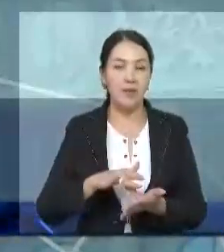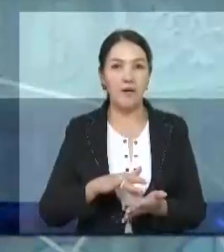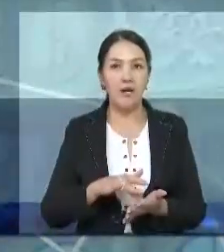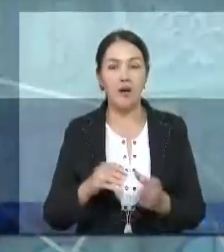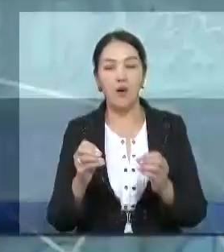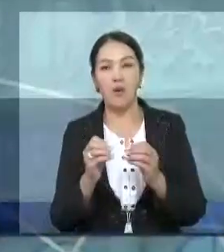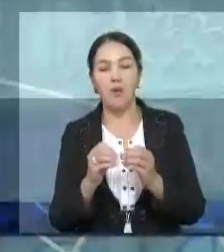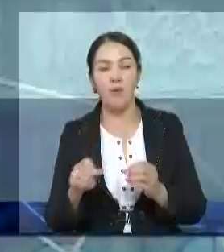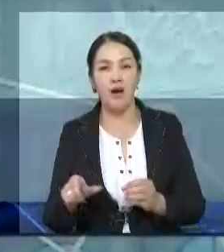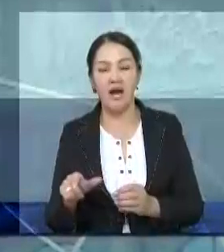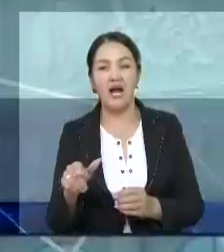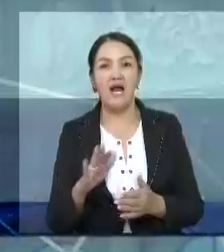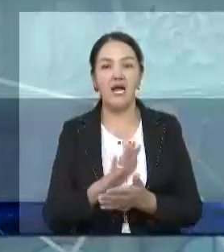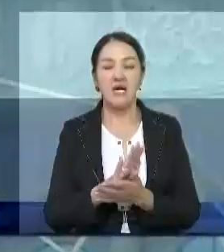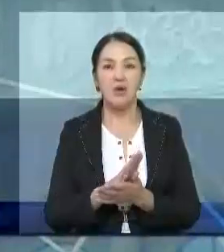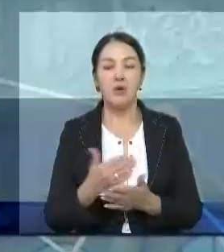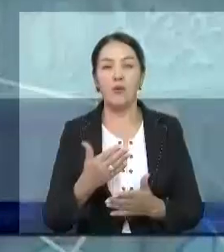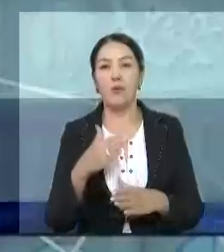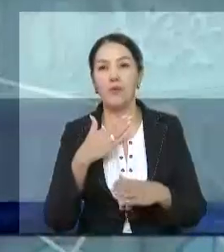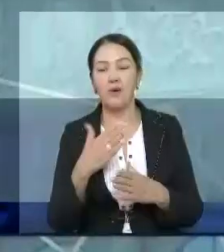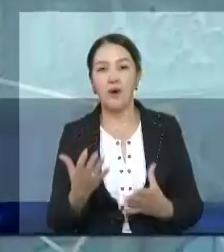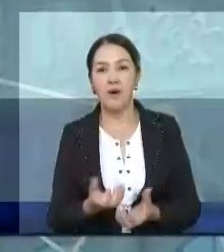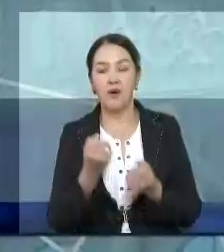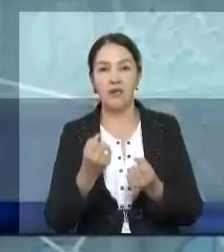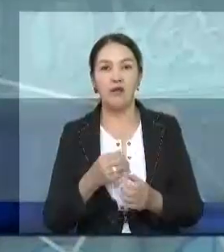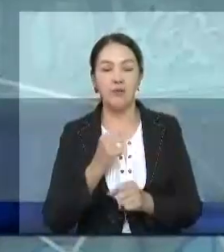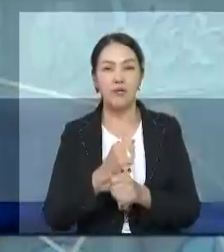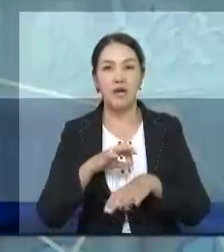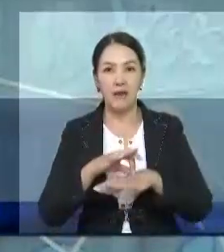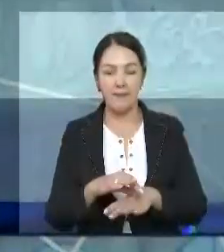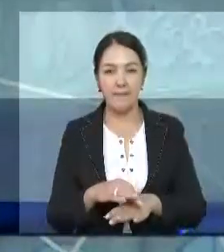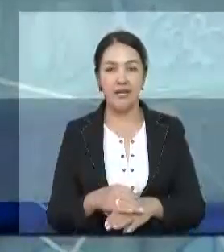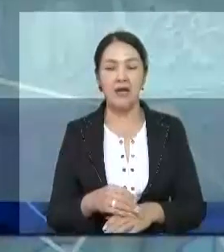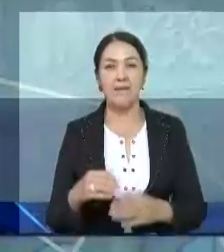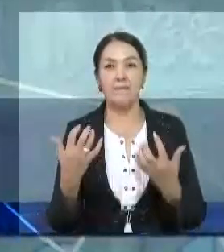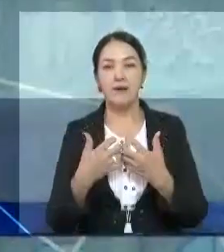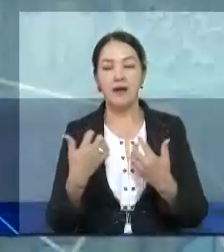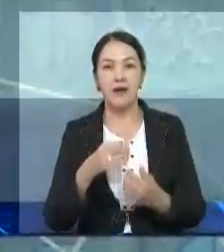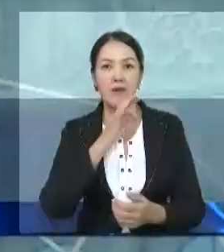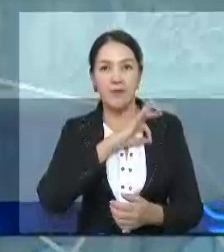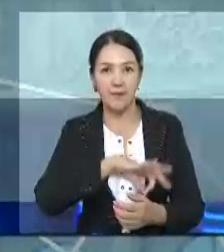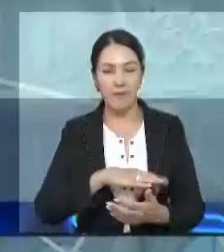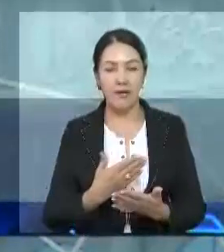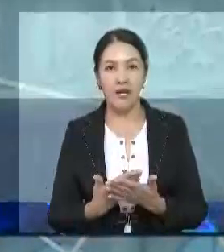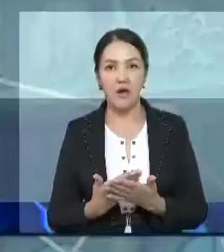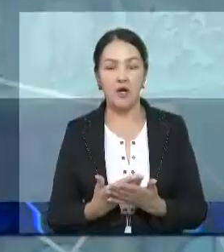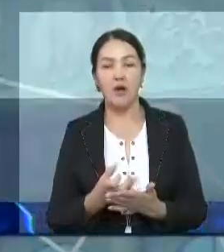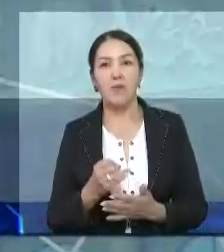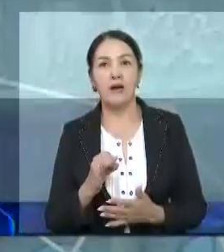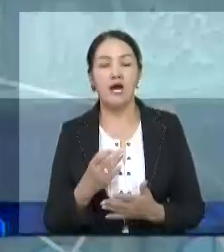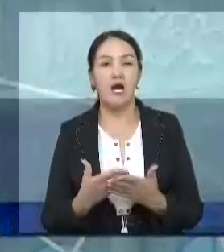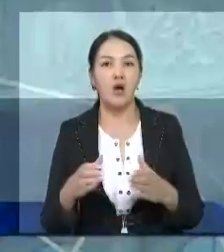кәріз желілерінде катализаторларды қолдау бойынша жұмыс жүргізіледі. Аталған препараттар қолдау нәтижесінде күкірт